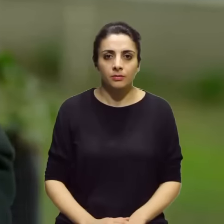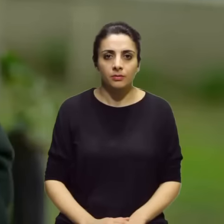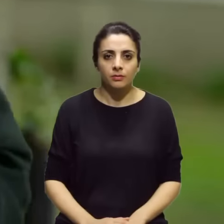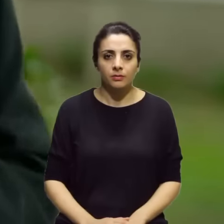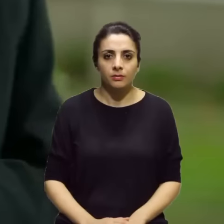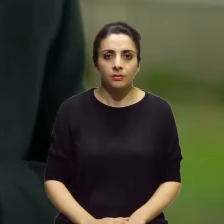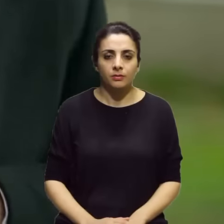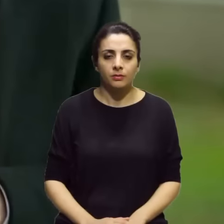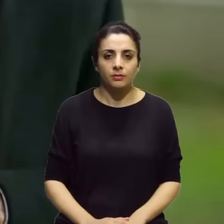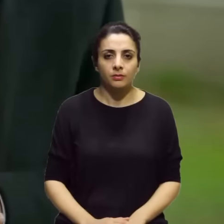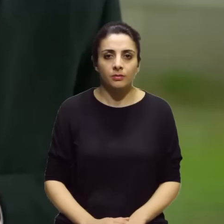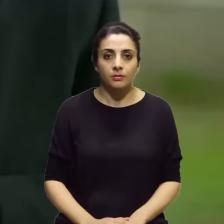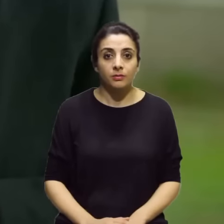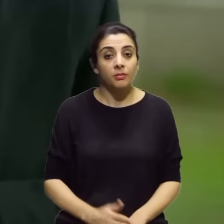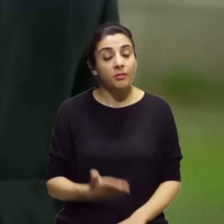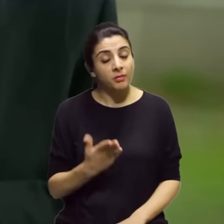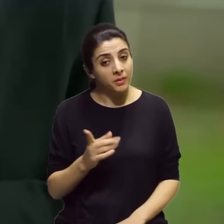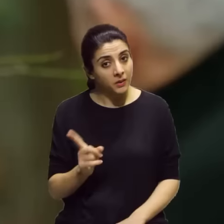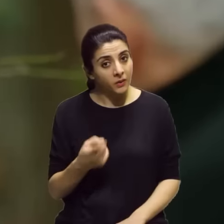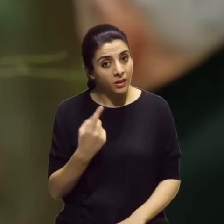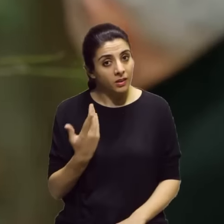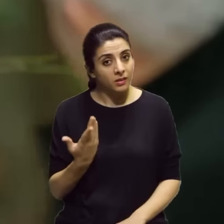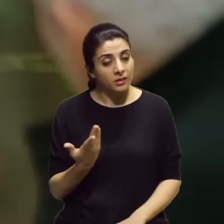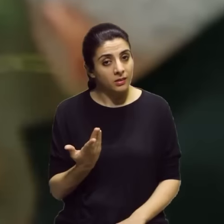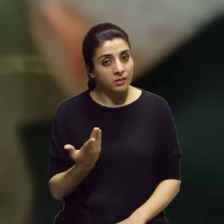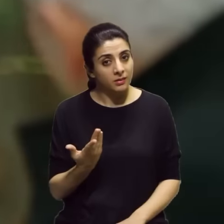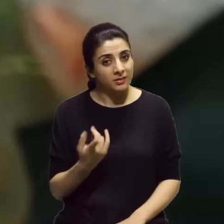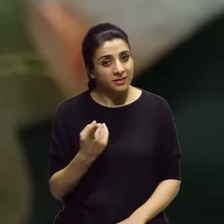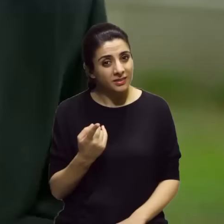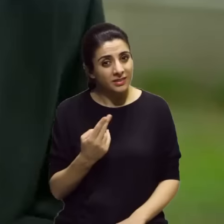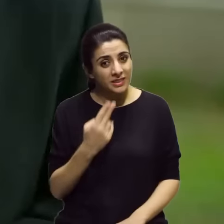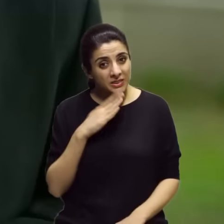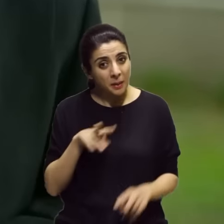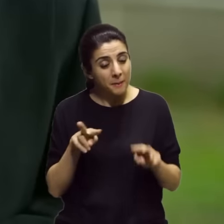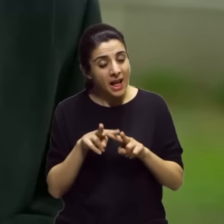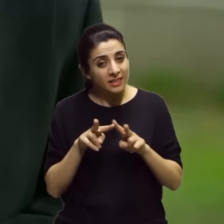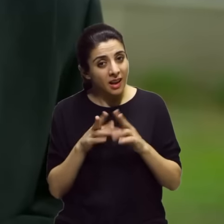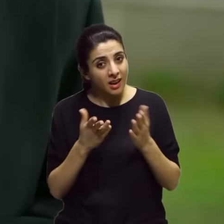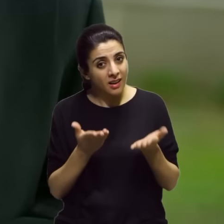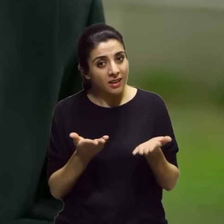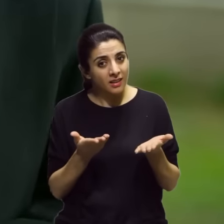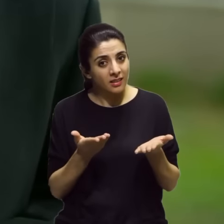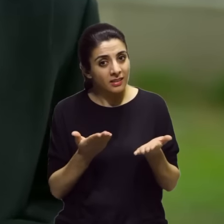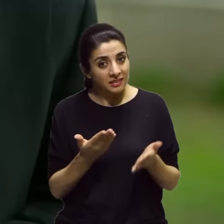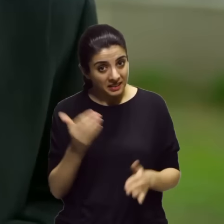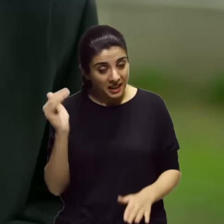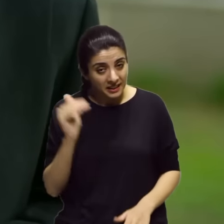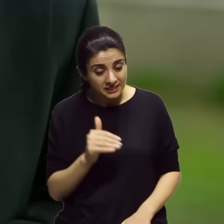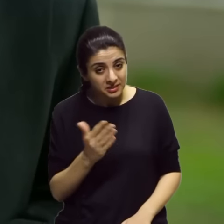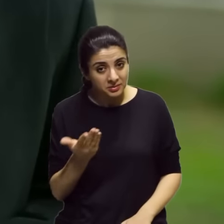döndü. Tanıyormuş gibi bakıyor. Vay vay vay. Şu bizim bızdık Melda'ya bak sen ya. Geldin